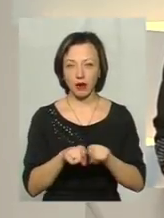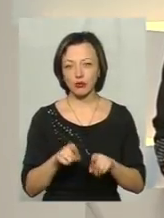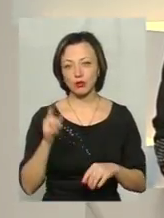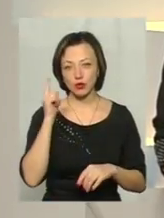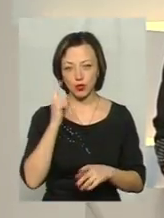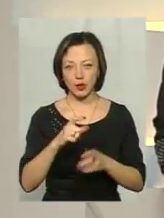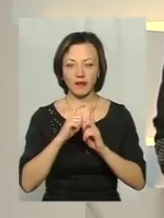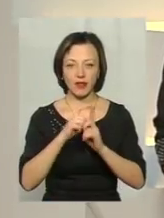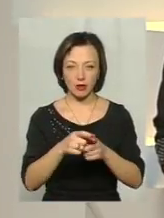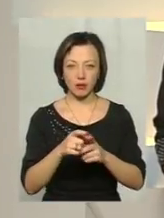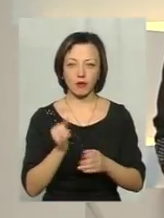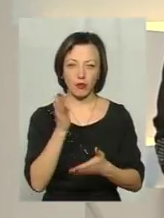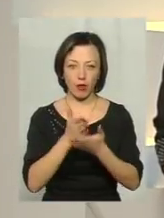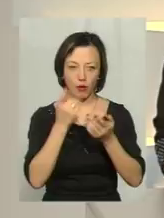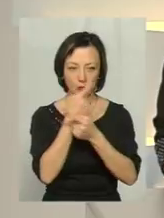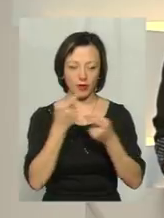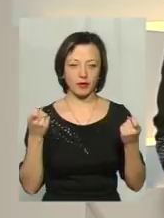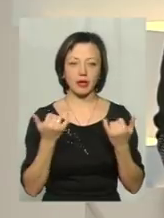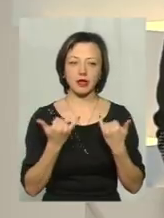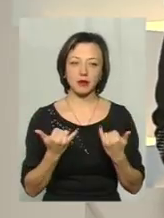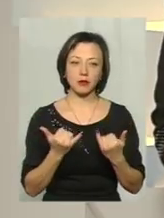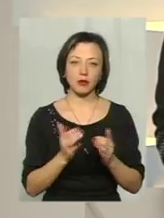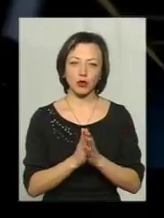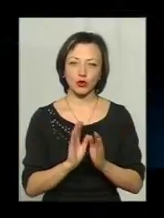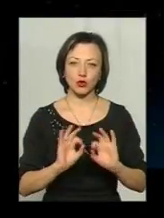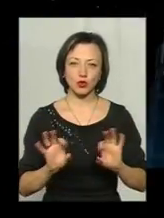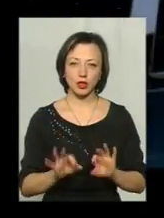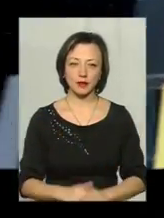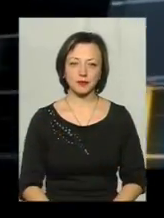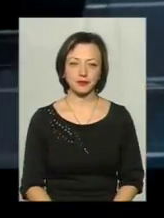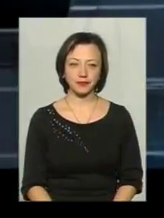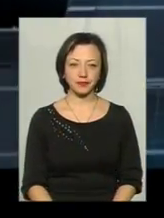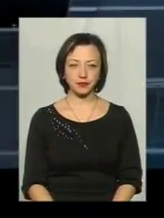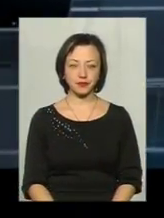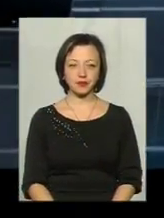почуєте на них відповіді у прямому ефірі. А тепер прошу сюжет.